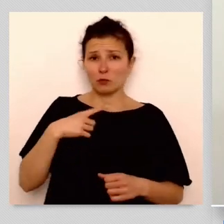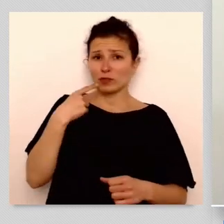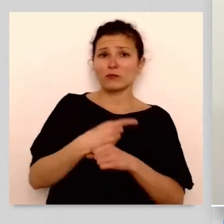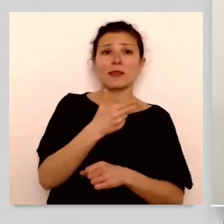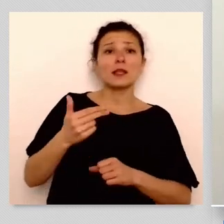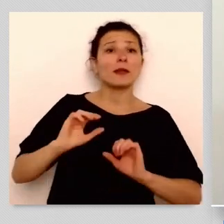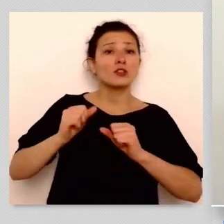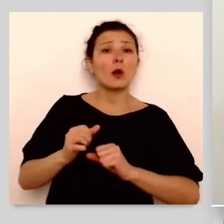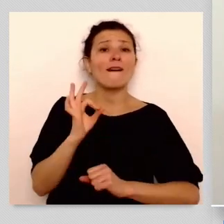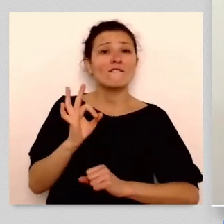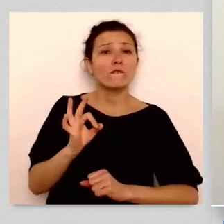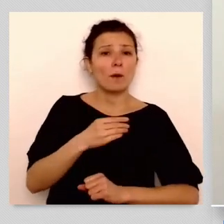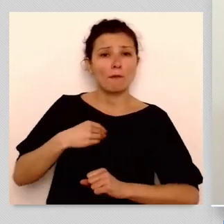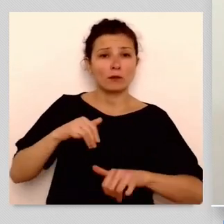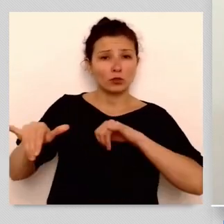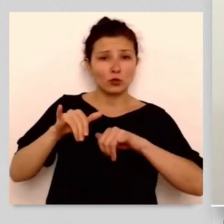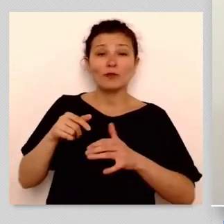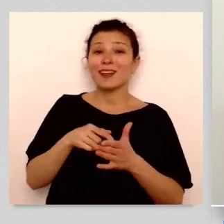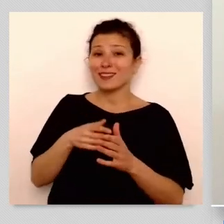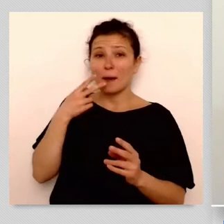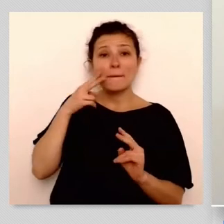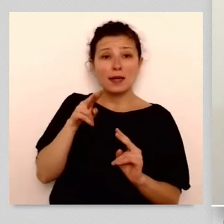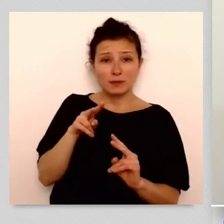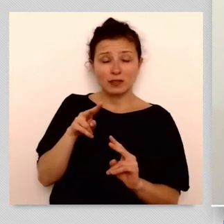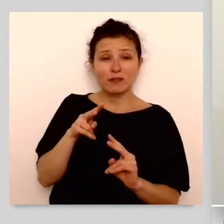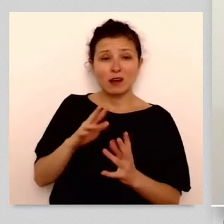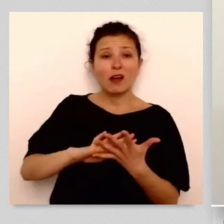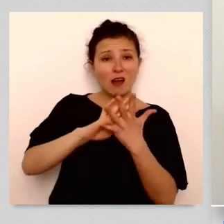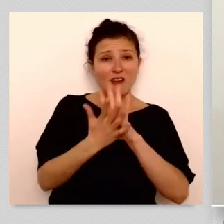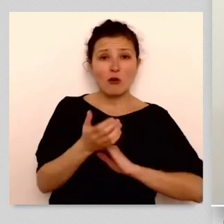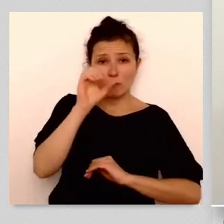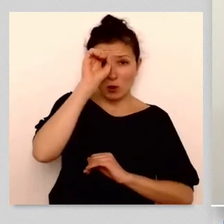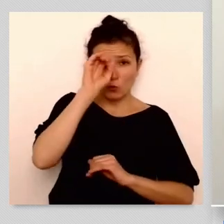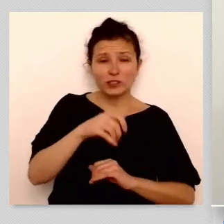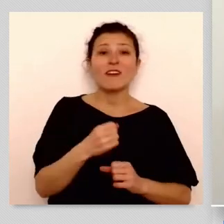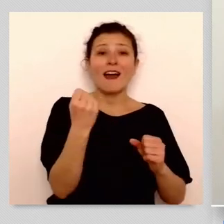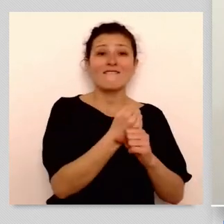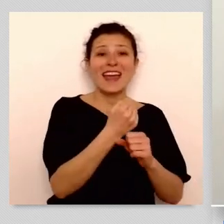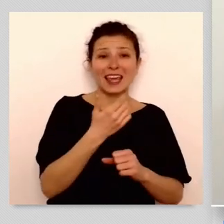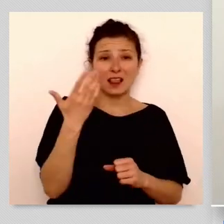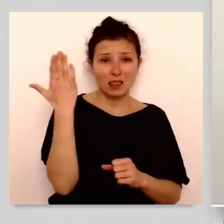rządu. Z tej perspektywy reforma górnictwa węgla kamiennego,